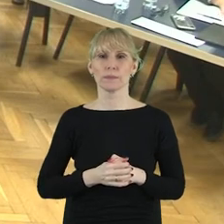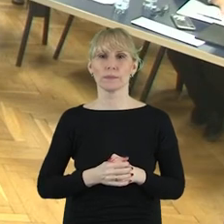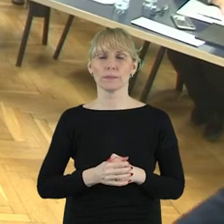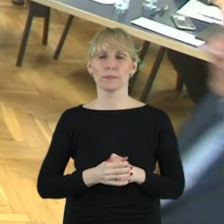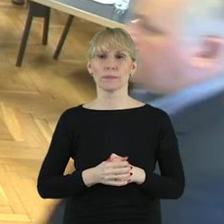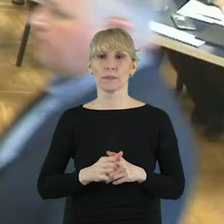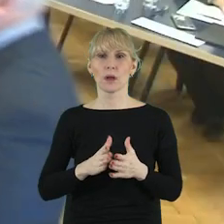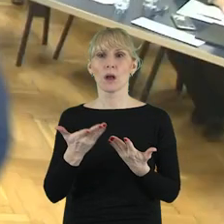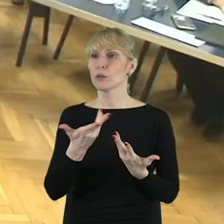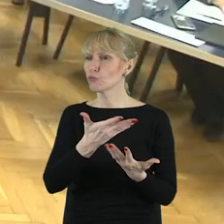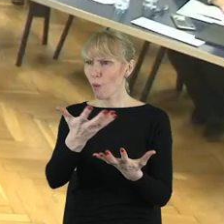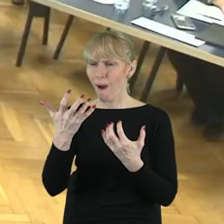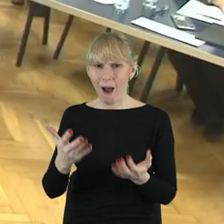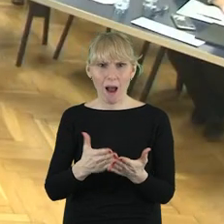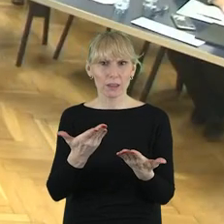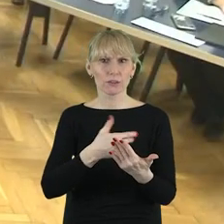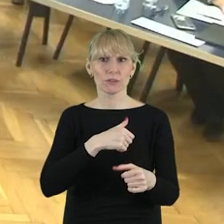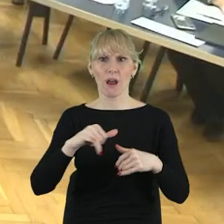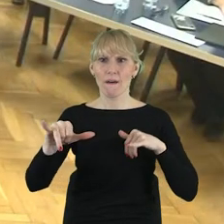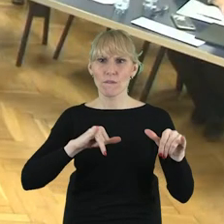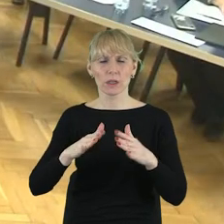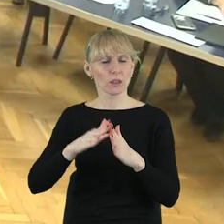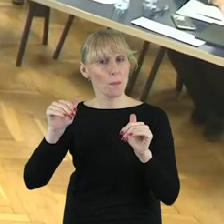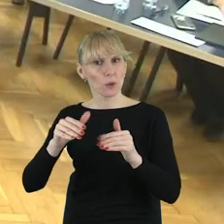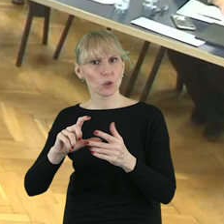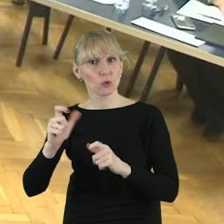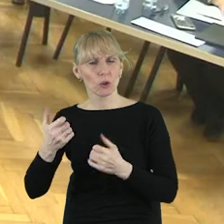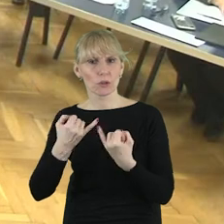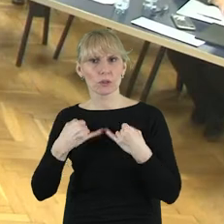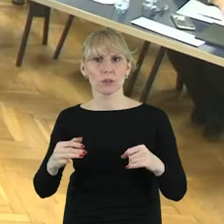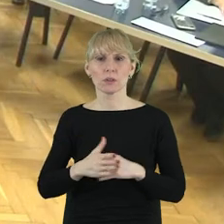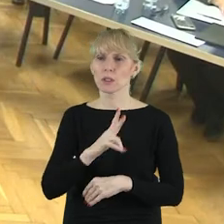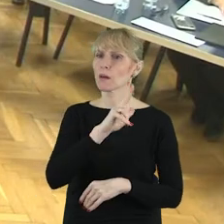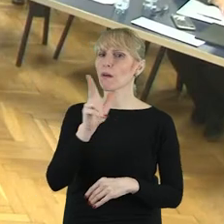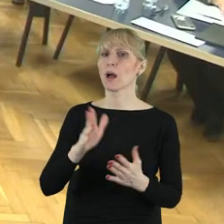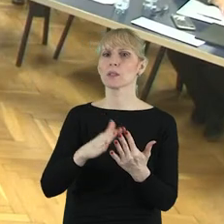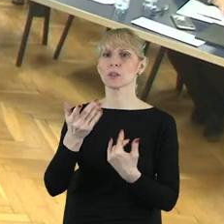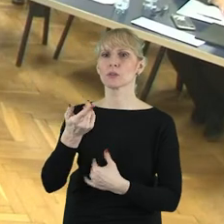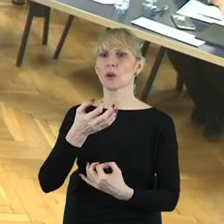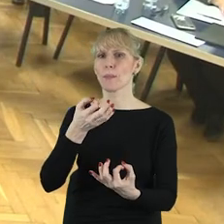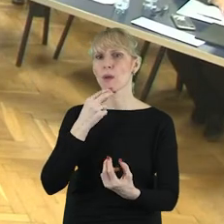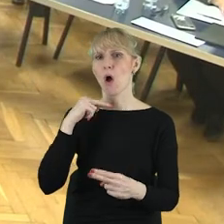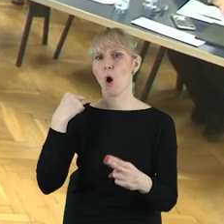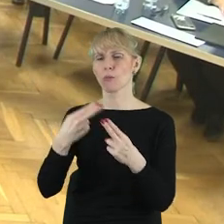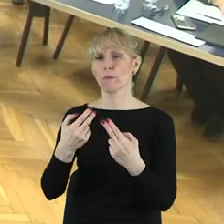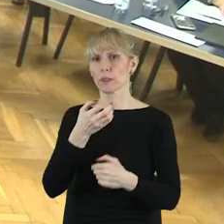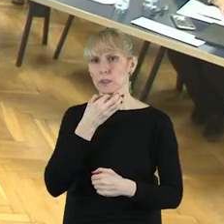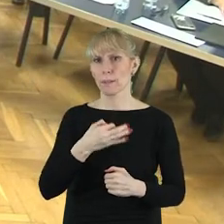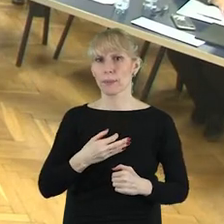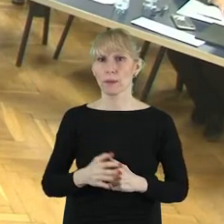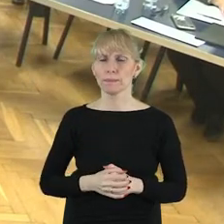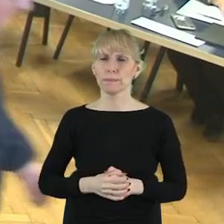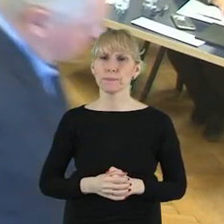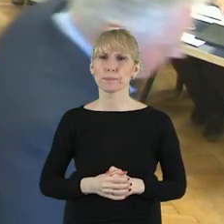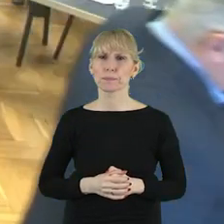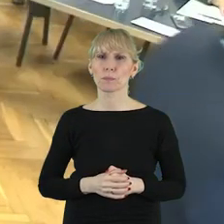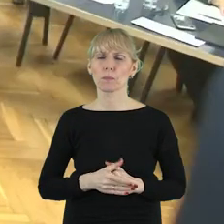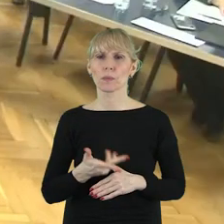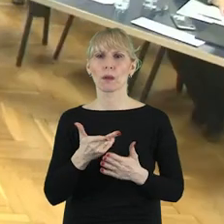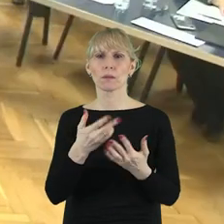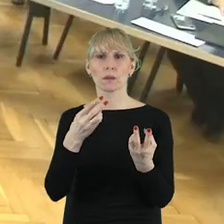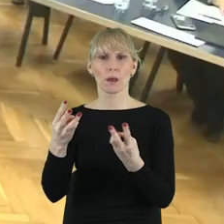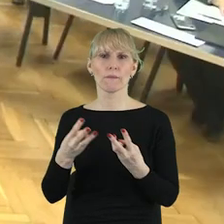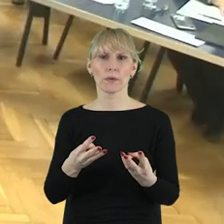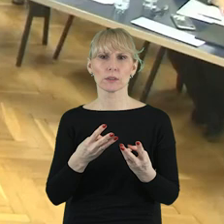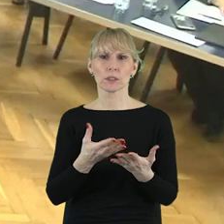temu przyspiesza? Chęć posiadania władzy, czy może coś innego? Nie każdy sobie spróbuje sam odpowiedzieć na to pytanie. Ale to nie wszystko.